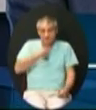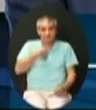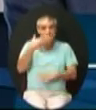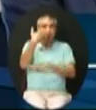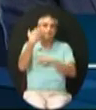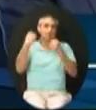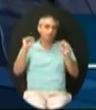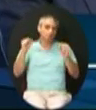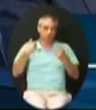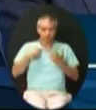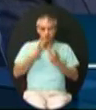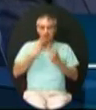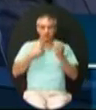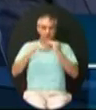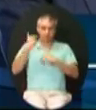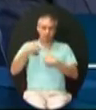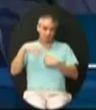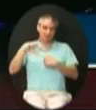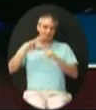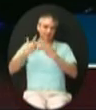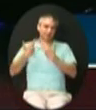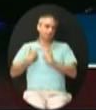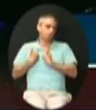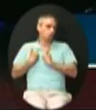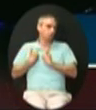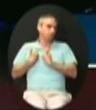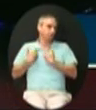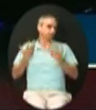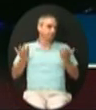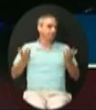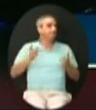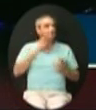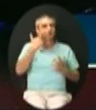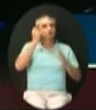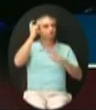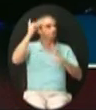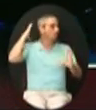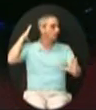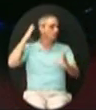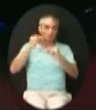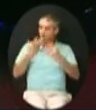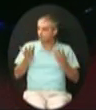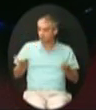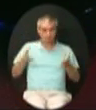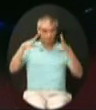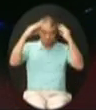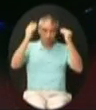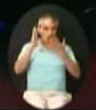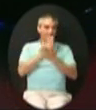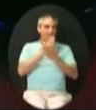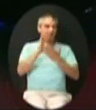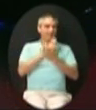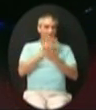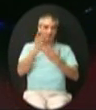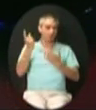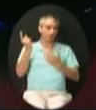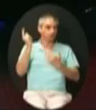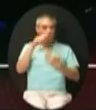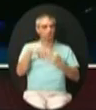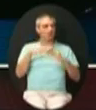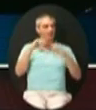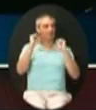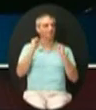במדינה דמוקרטית, אז לי יש עדיפות, כן, אבל זה לא הוא קבע, דבר, זה 70, מה שנקרא, 70 שנות. אז בן גוריון קבע עוד מה הם